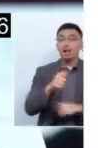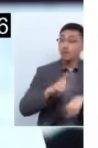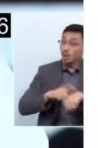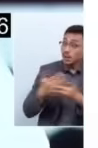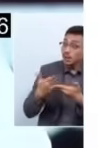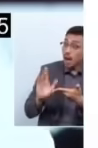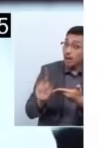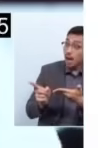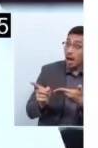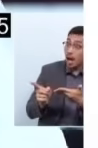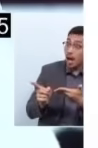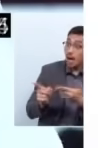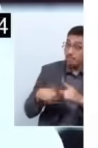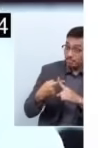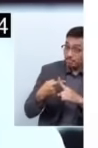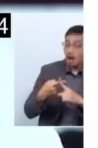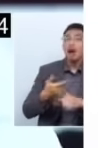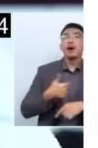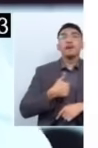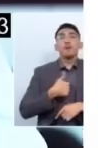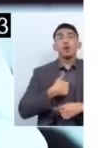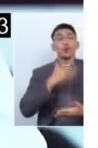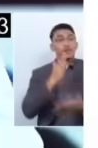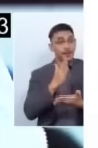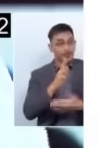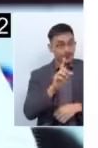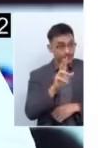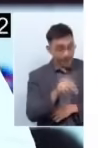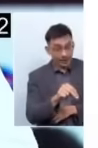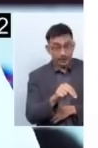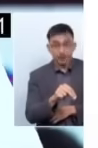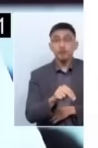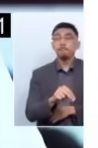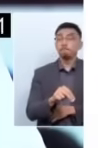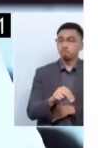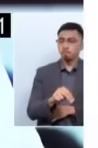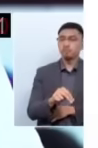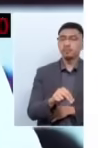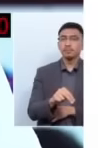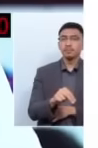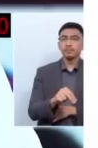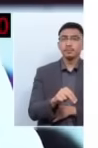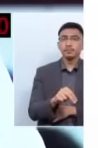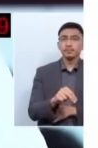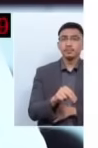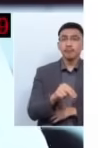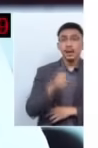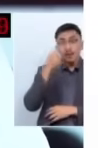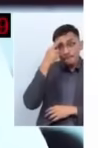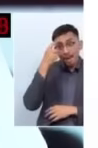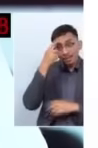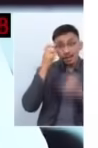Padahal waktu itu Pak Jokowi jauh lebih kuat. Kalau hari ini kita harus fair, Pak Jokowi sudah terbagi-bagi